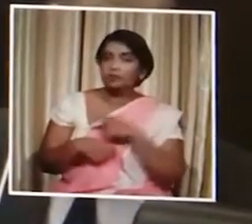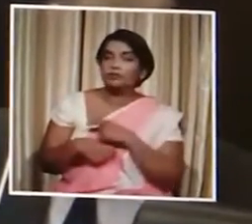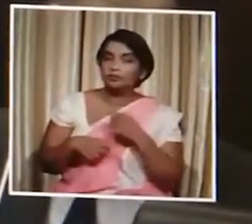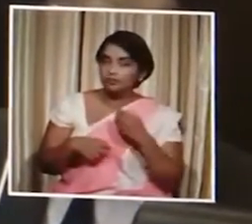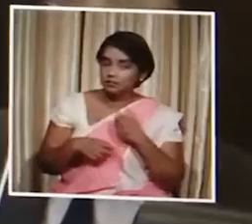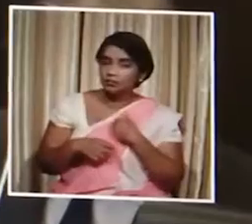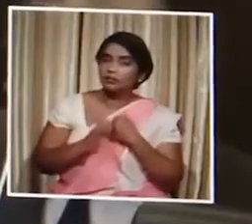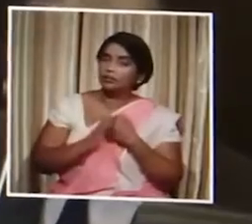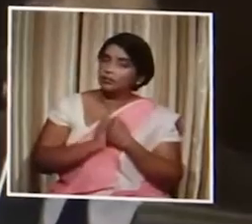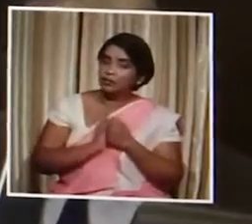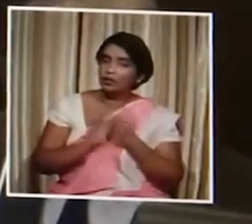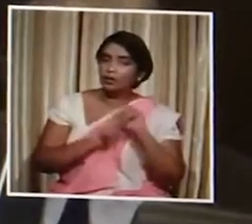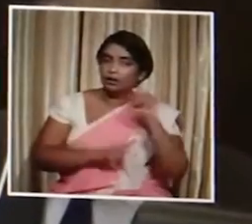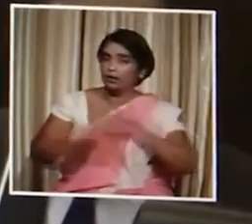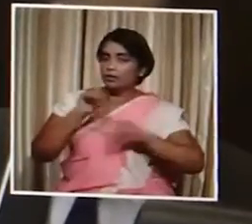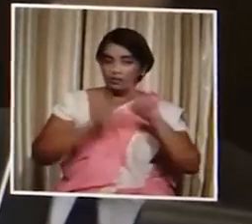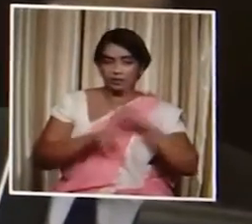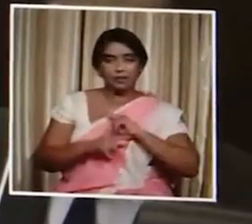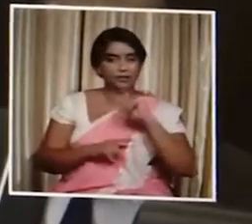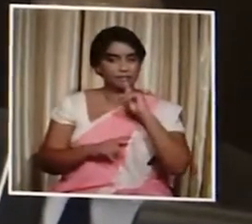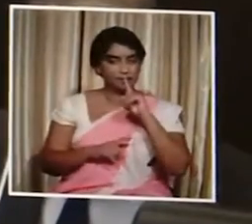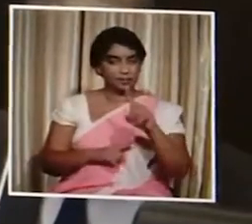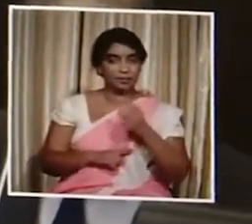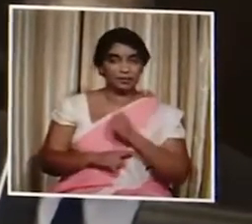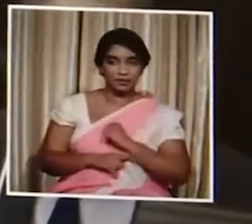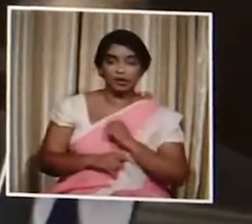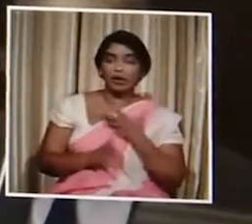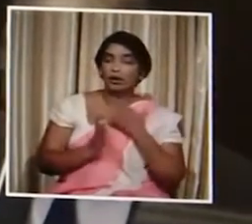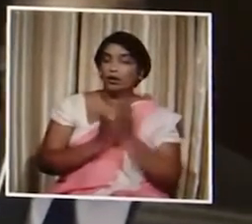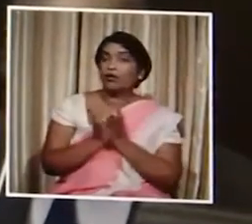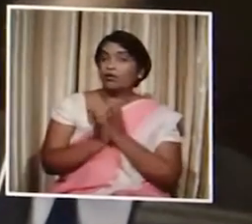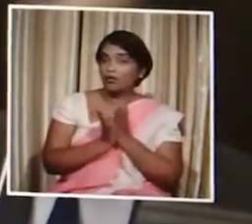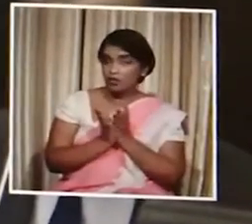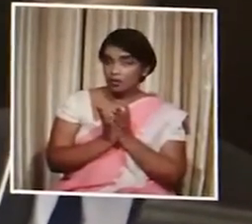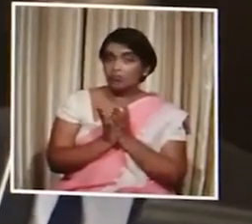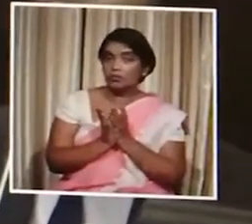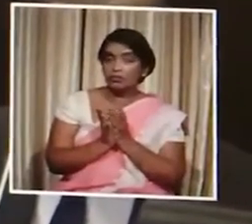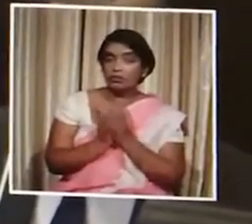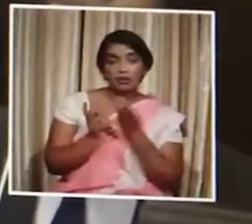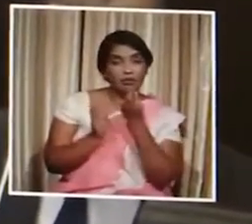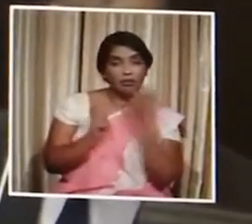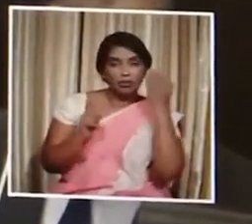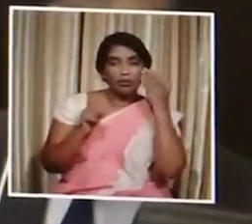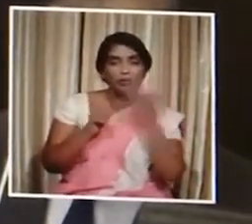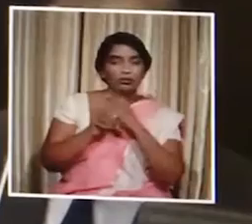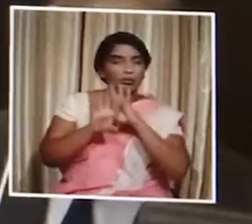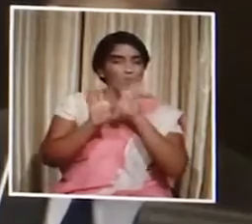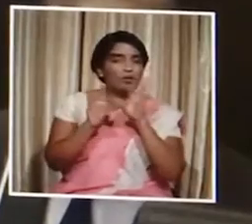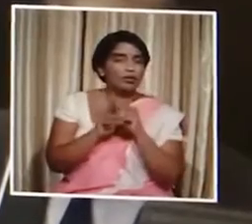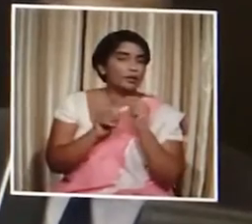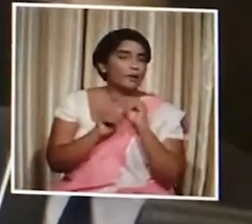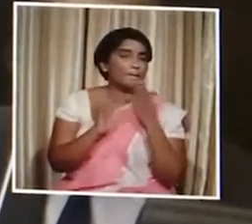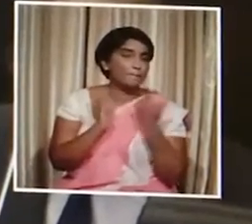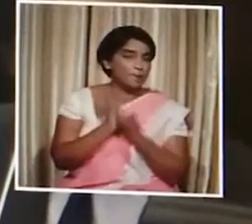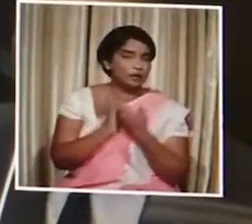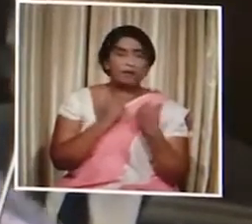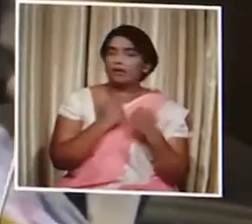මම මේ ගරු සභාවට දැනුම් දෙන්න කැමතියි අපි දුම්රියට ගාස්තු පිළිබඳ පොදු ප්‍රතිපත්තියක්